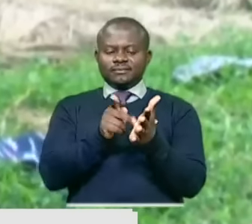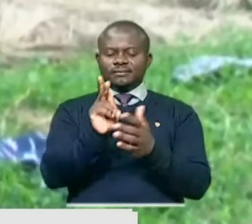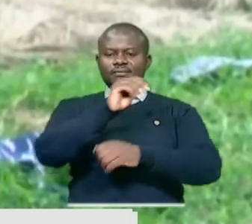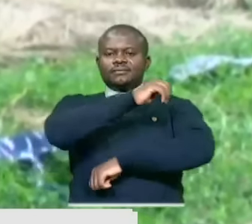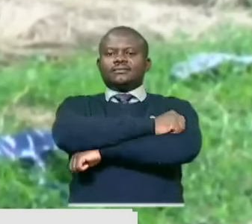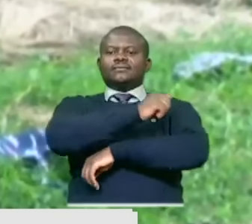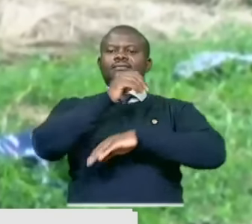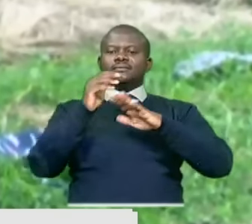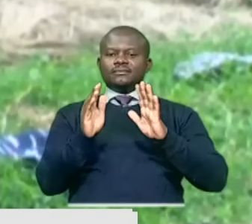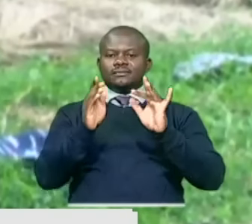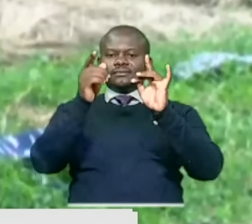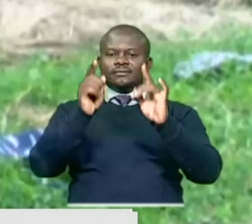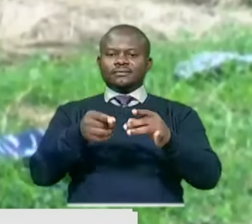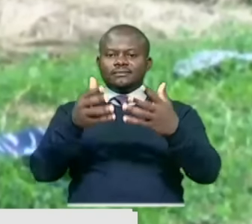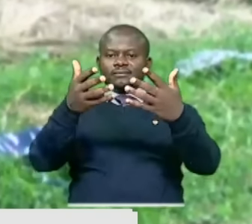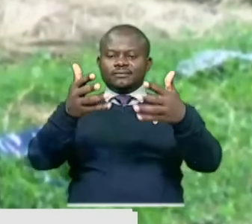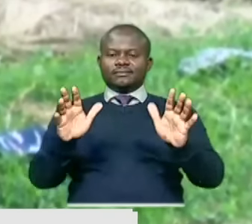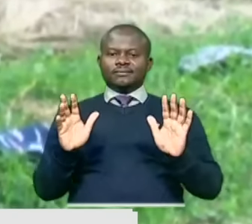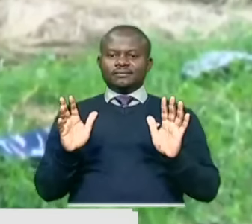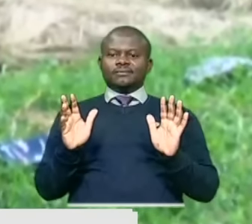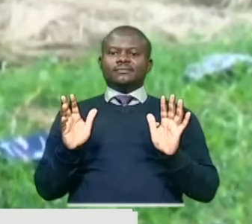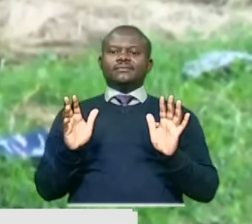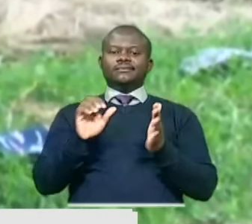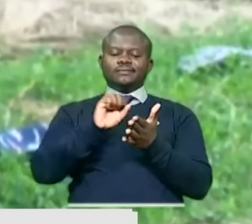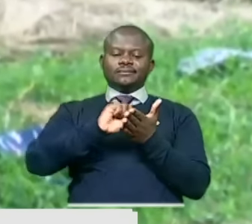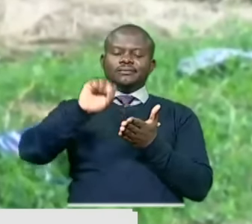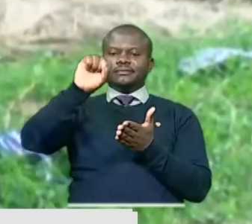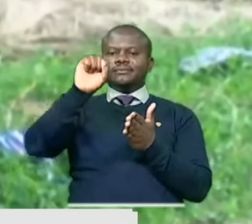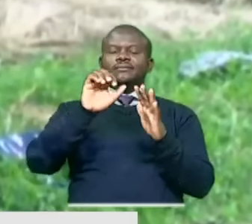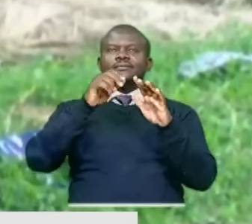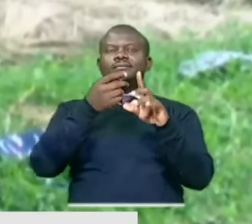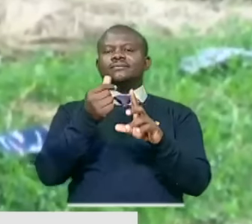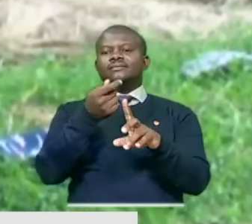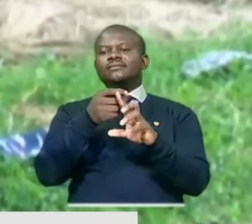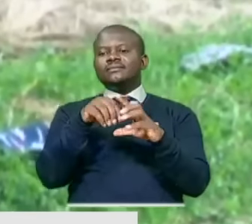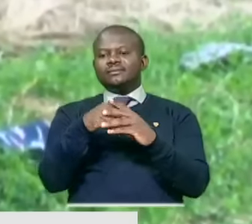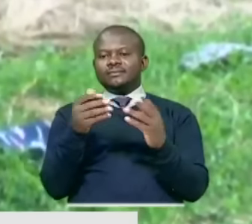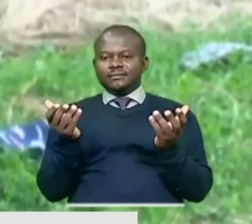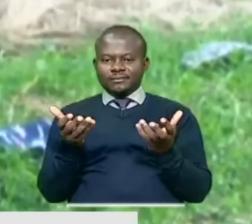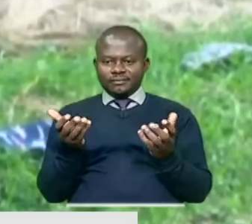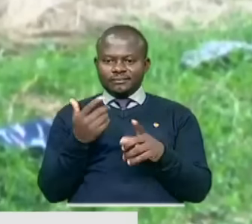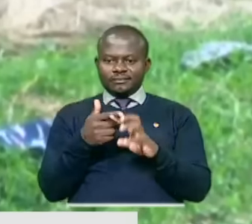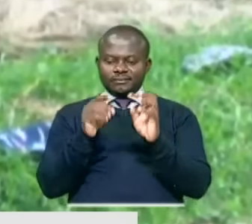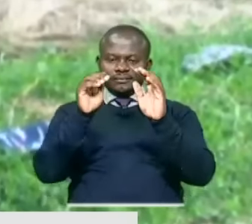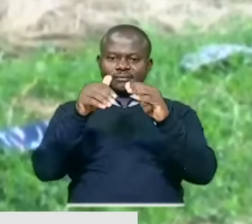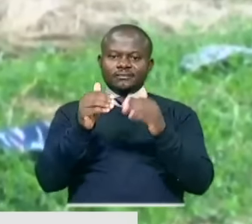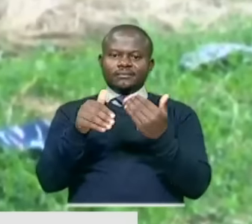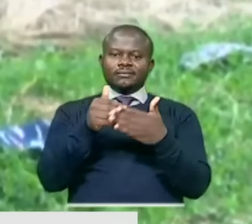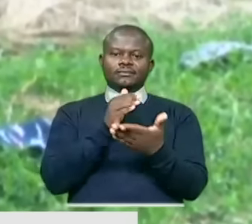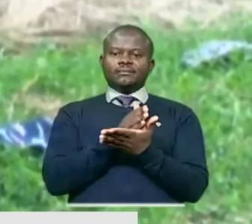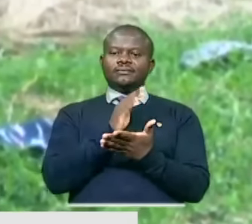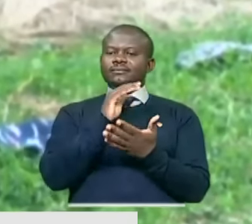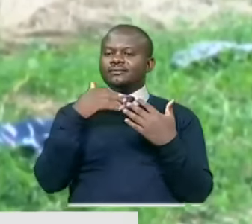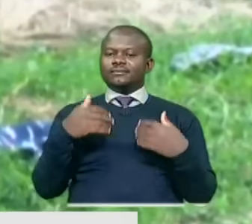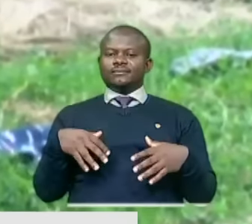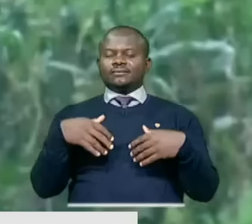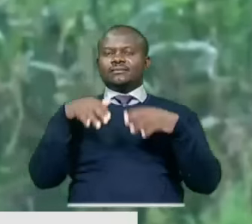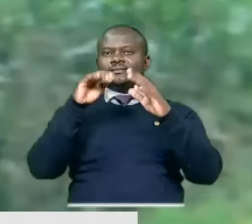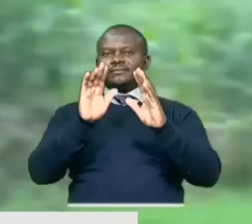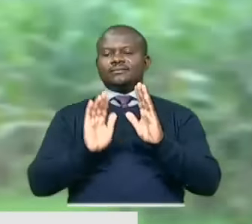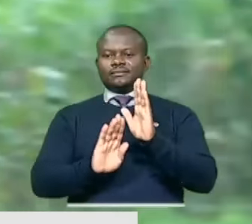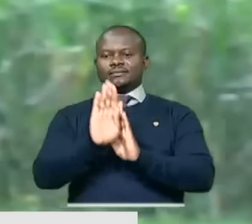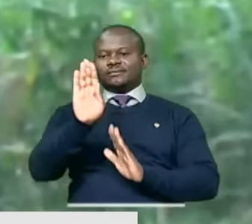umunyeshuri akageraho arangiza sogunderi ayakuye ariko ubuhinzi bwo rwose ntago nabusubiza inyuma ubuhinzi